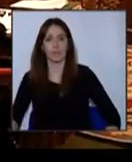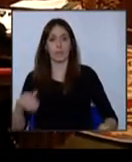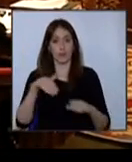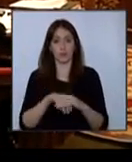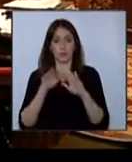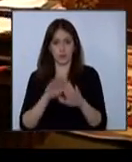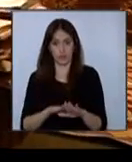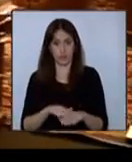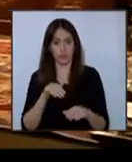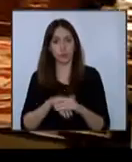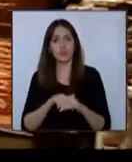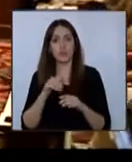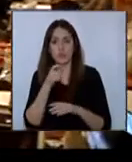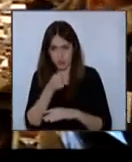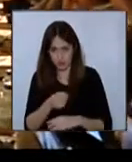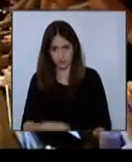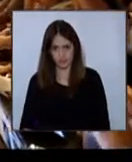Vots en contra?